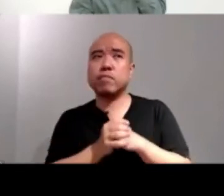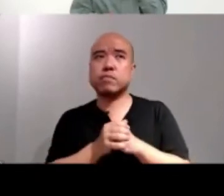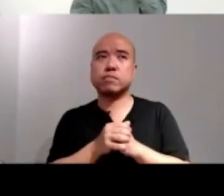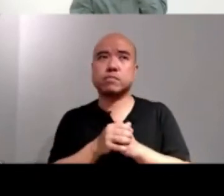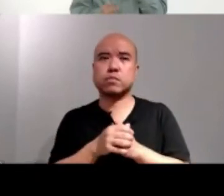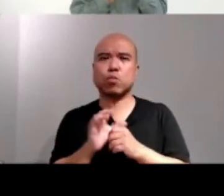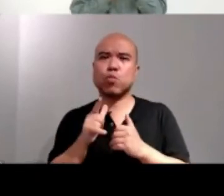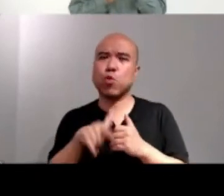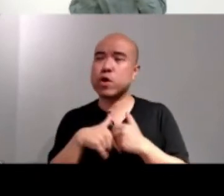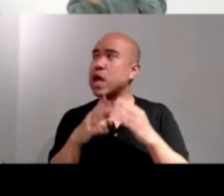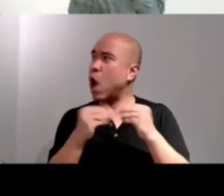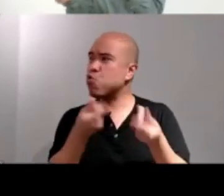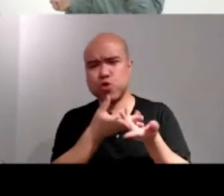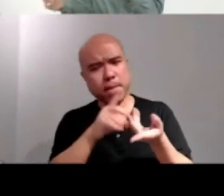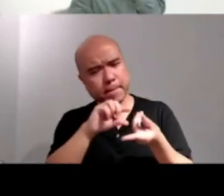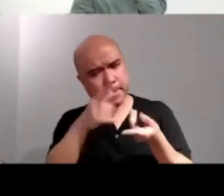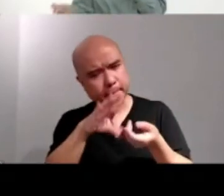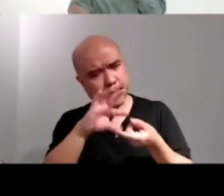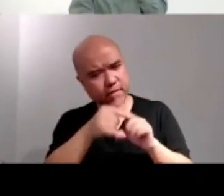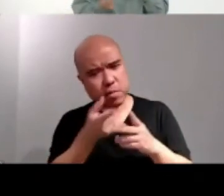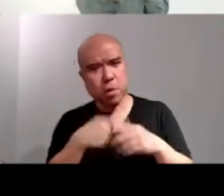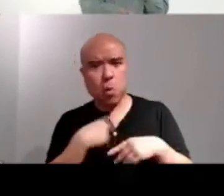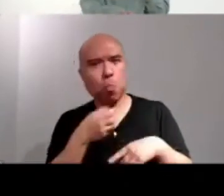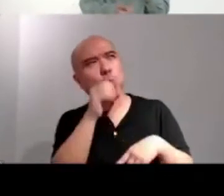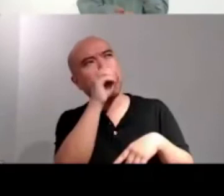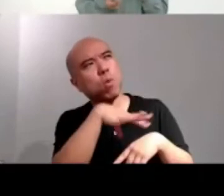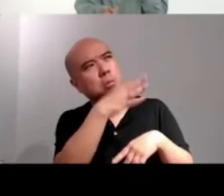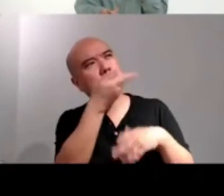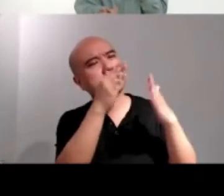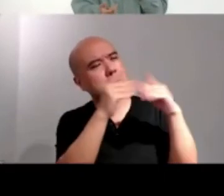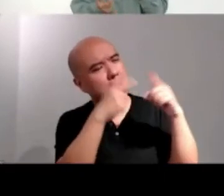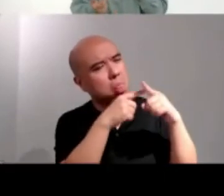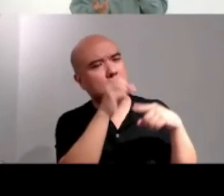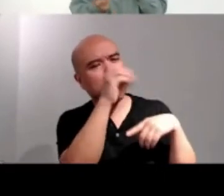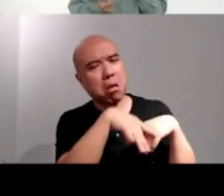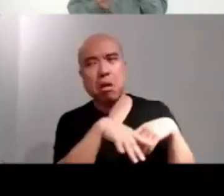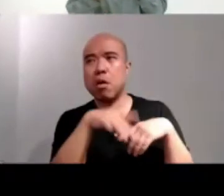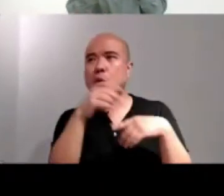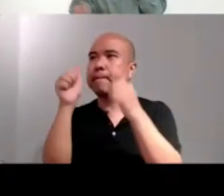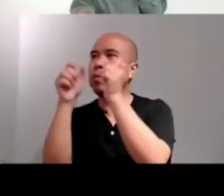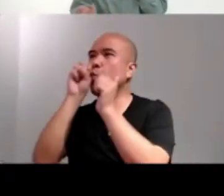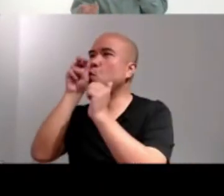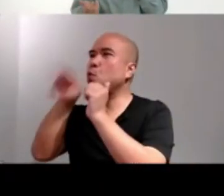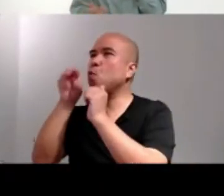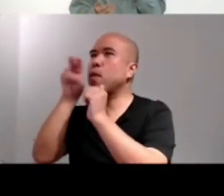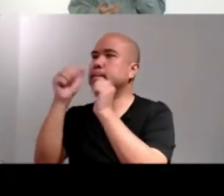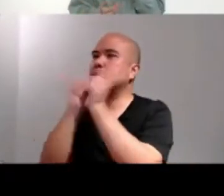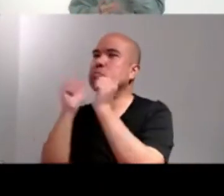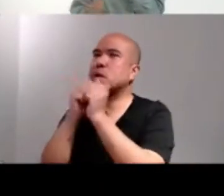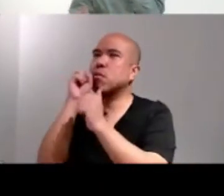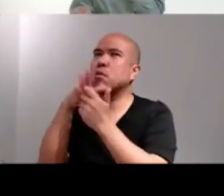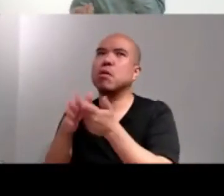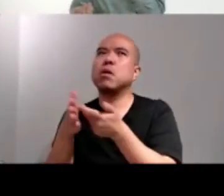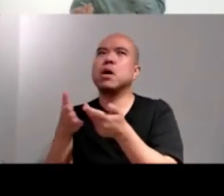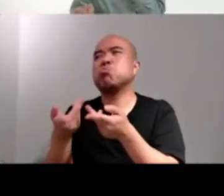以做啲咩呢？我冇理由同屋企人講或者同朋友講，因為佢哋會覺得呢啲比較簡單嘅事，你會隨時間過